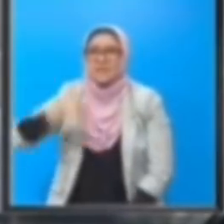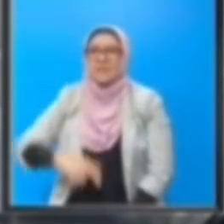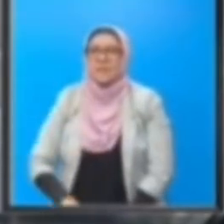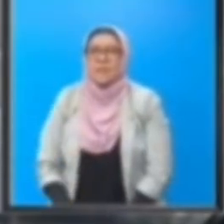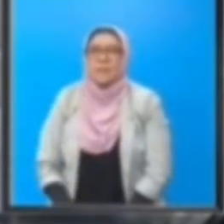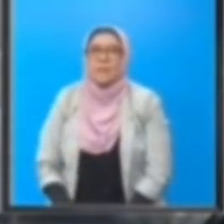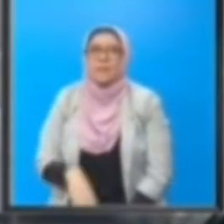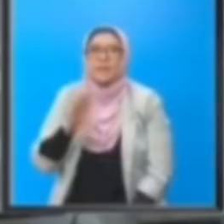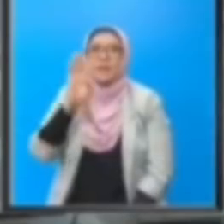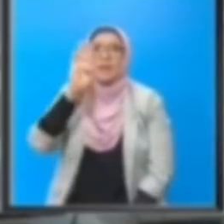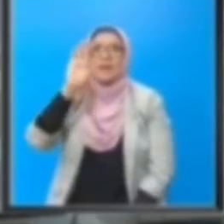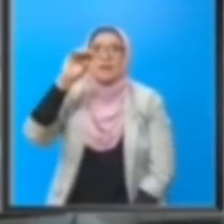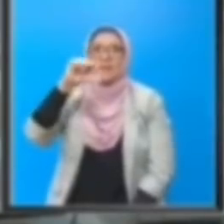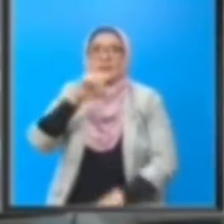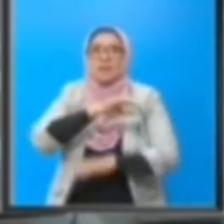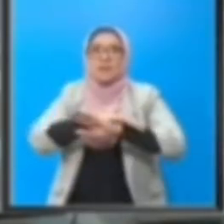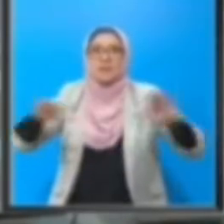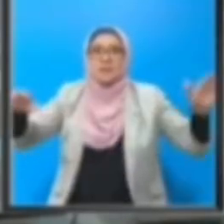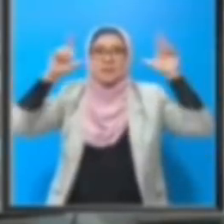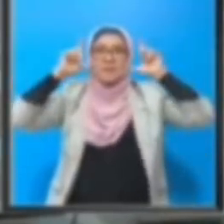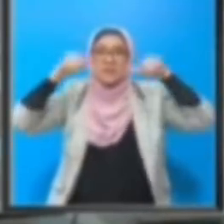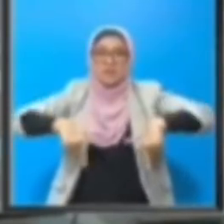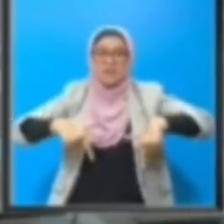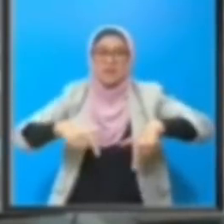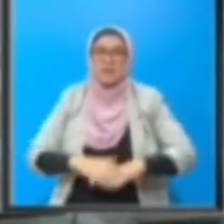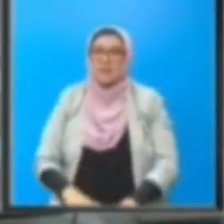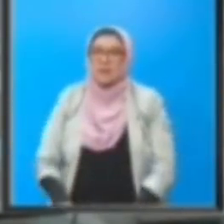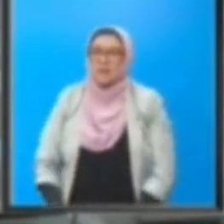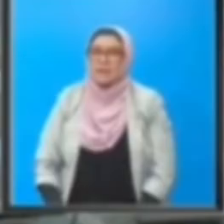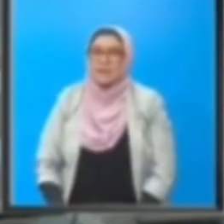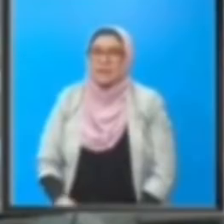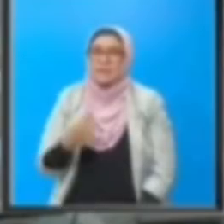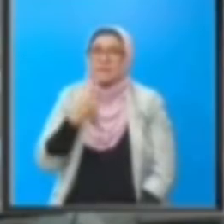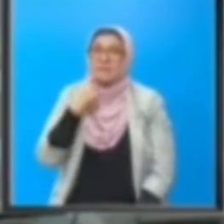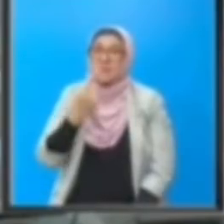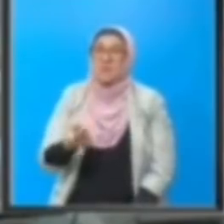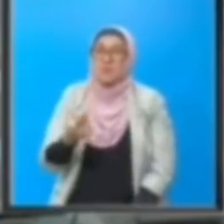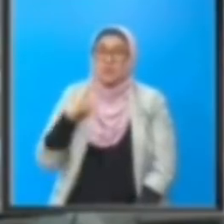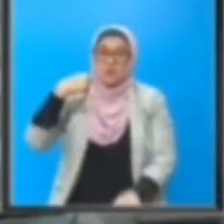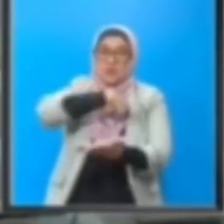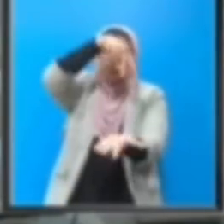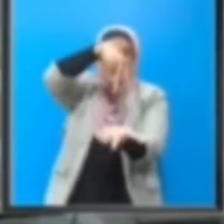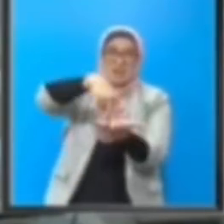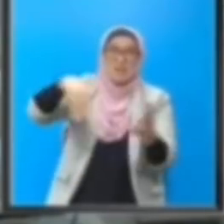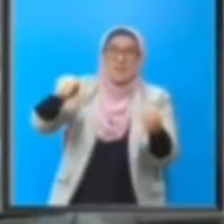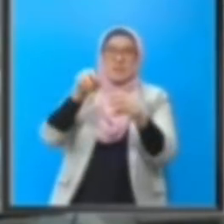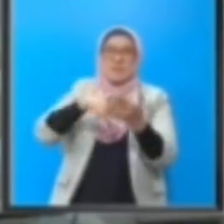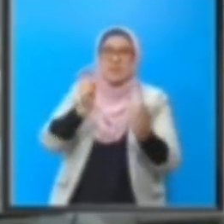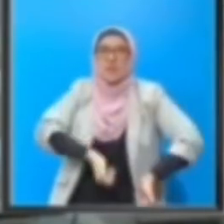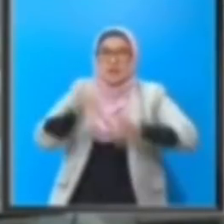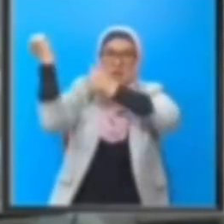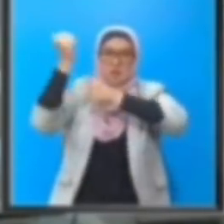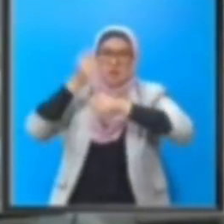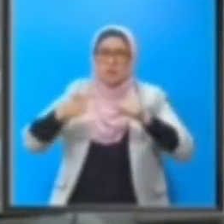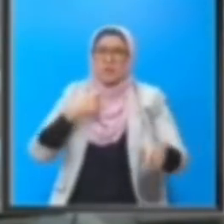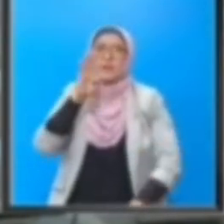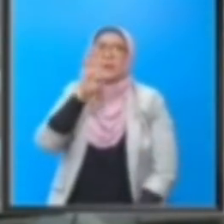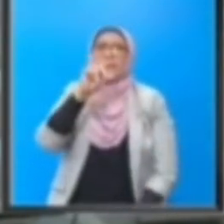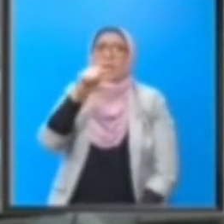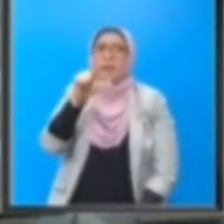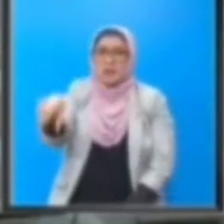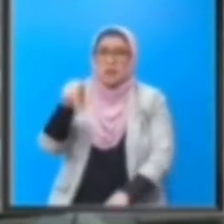Bali, jangan buat malu. Jangan dulu kami Dewan. Kena halau. Bangun macam ini 3 hari. Bali, sila duduk.